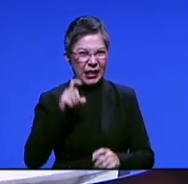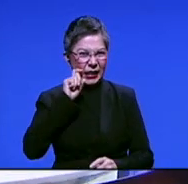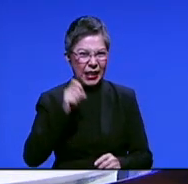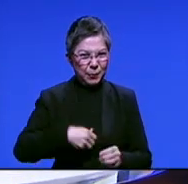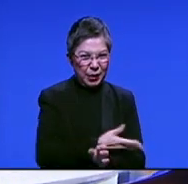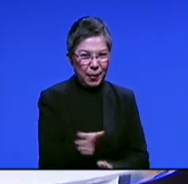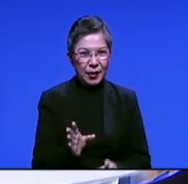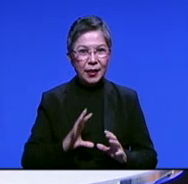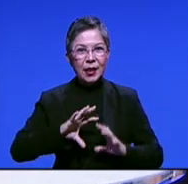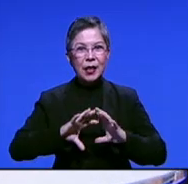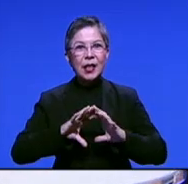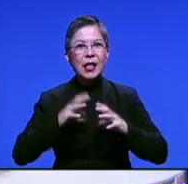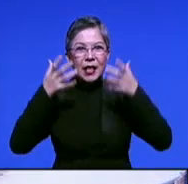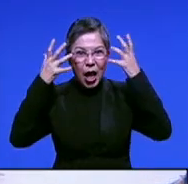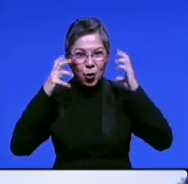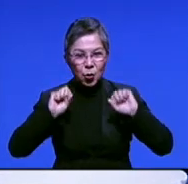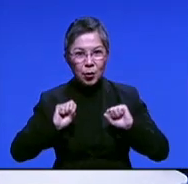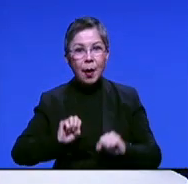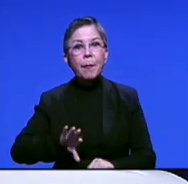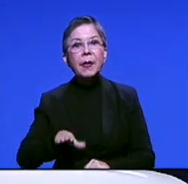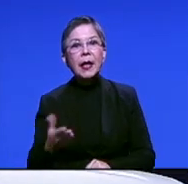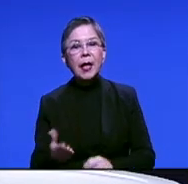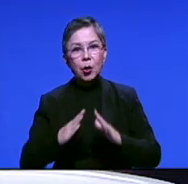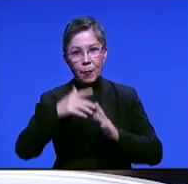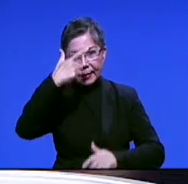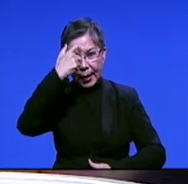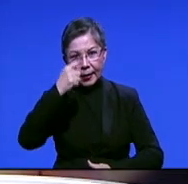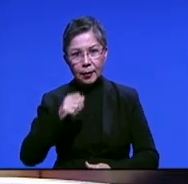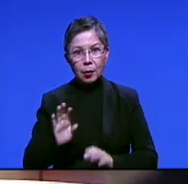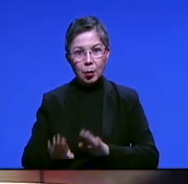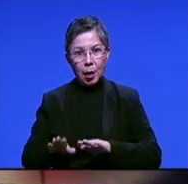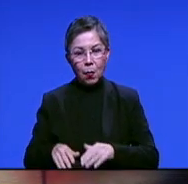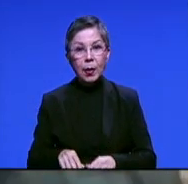Jawa Barat, meninggal dunia setelah menjalani perawatan di rumah sakit.